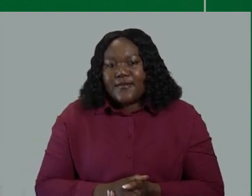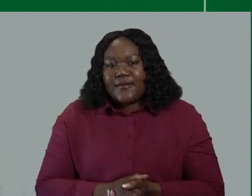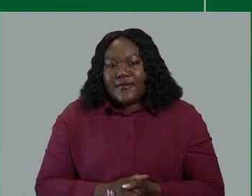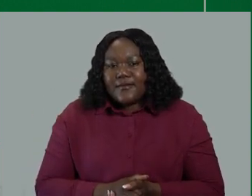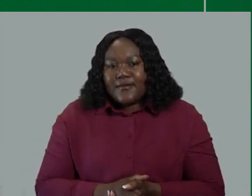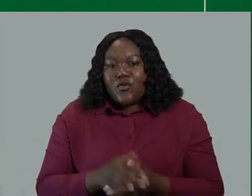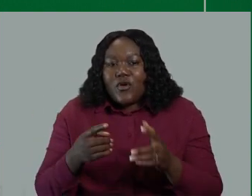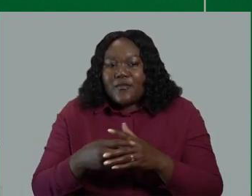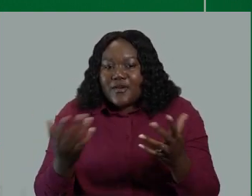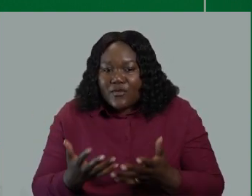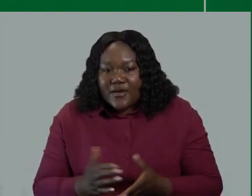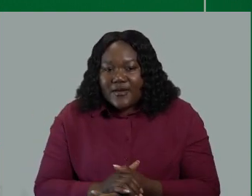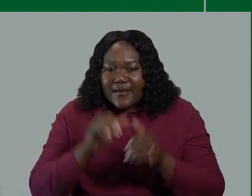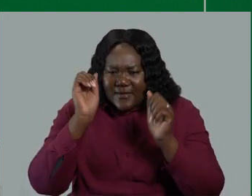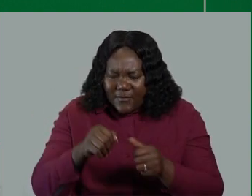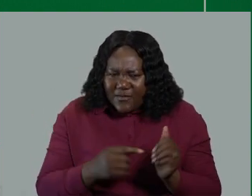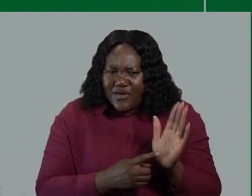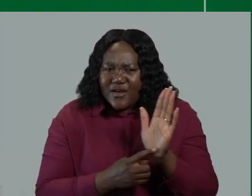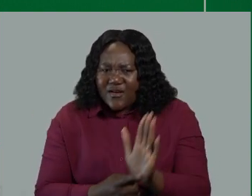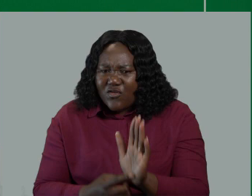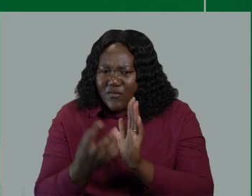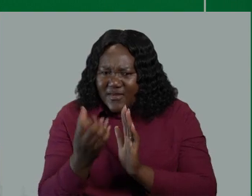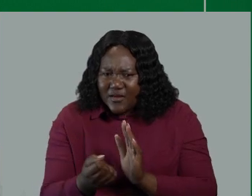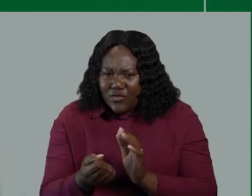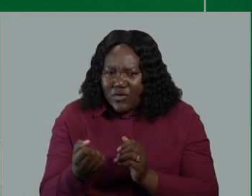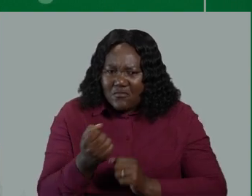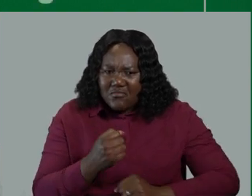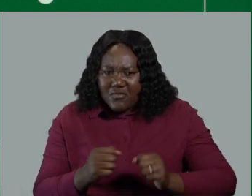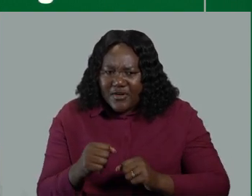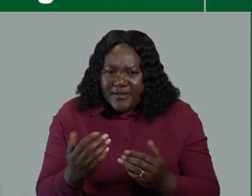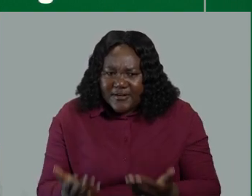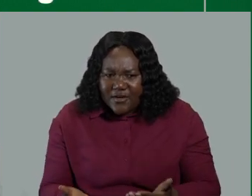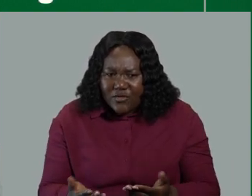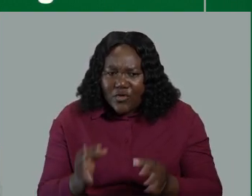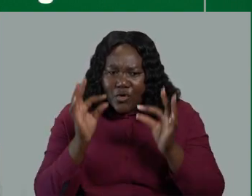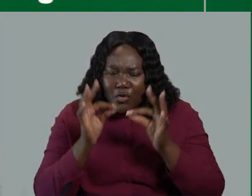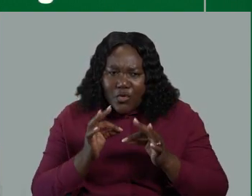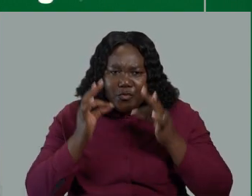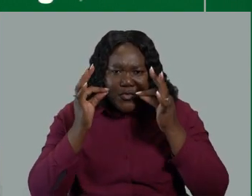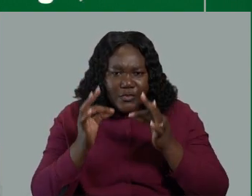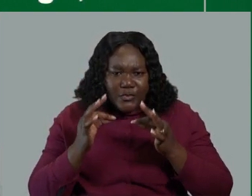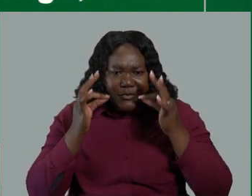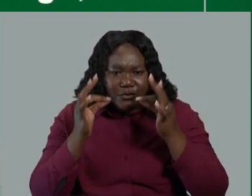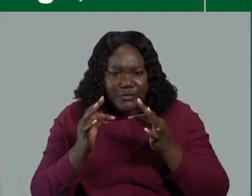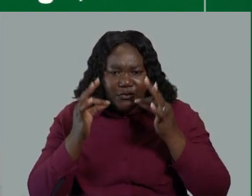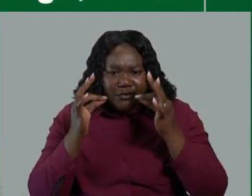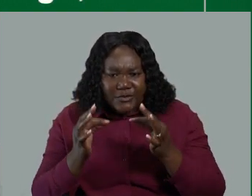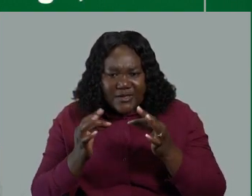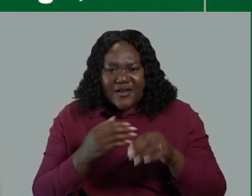dhanenwa. Namu holoke wo omathano, omainyengo,